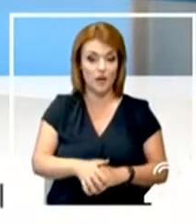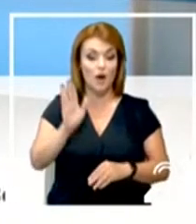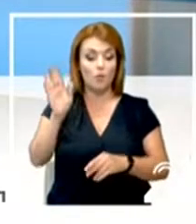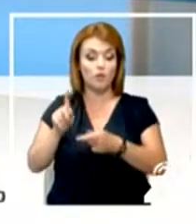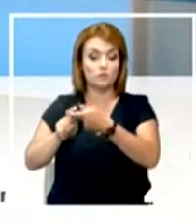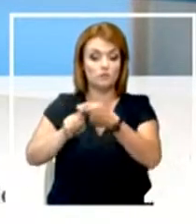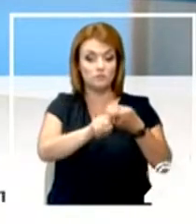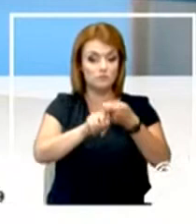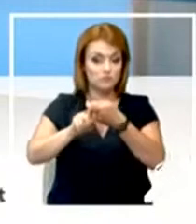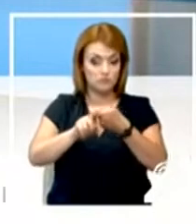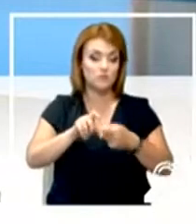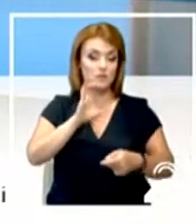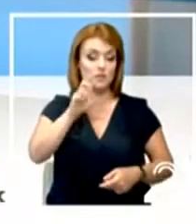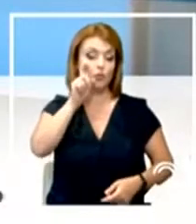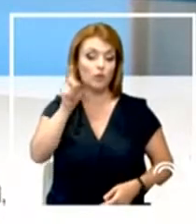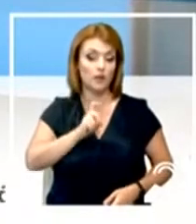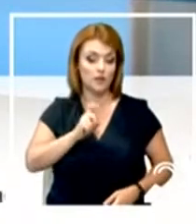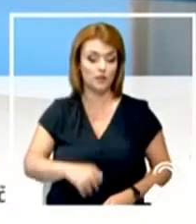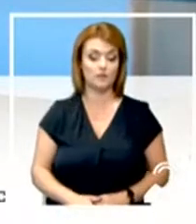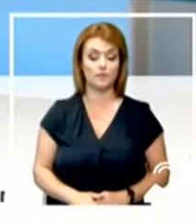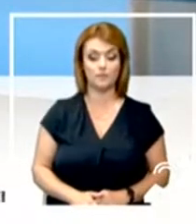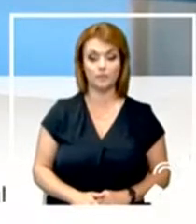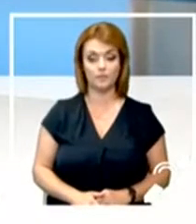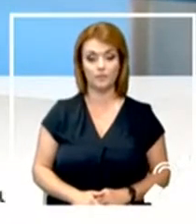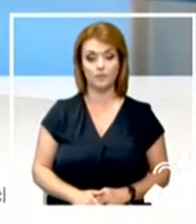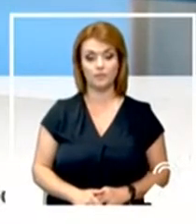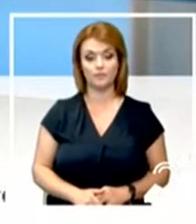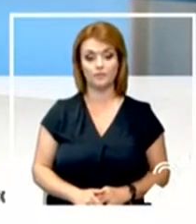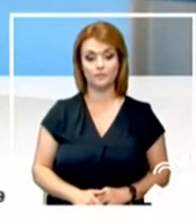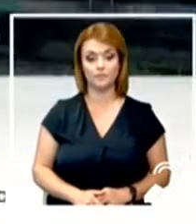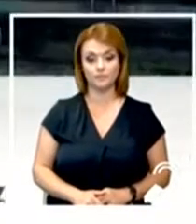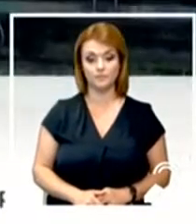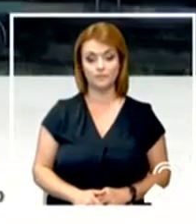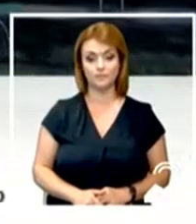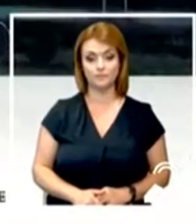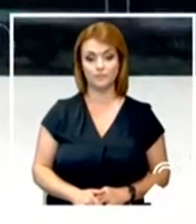ce vor ajunge la destinație în siguranță și în timp util.